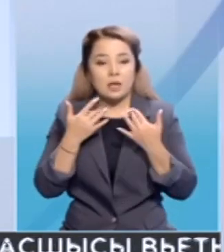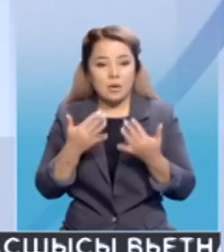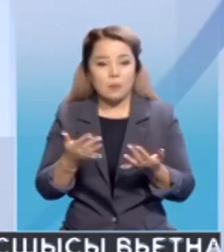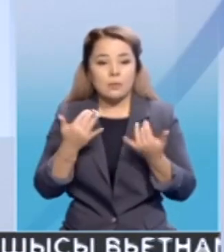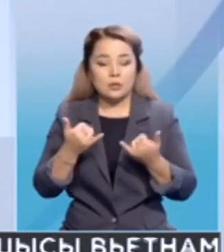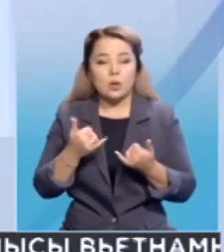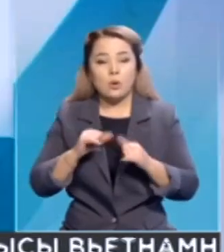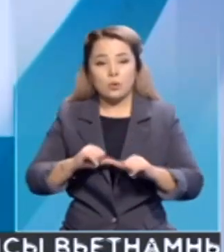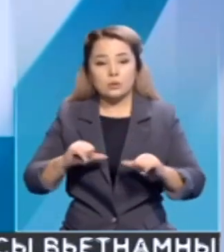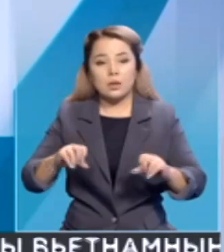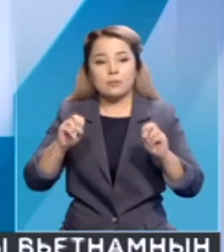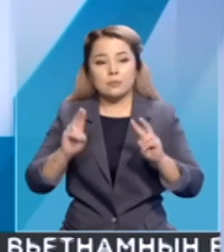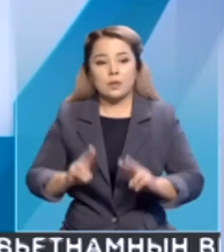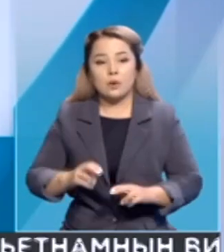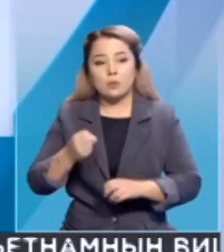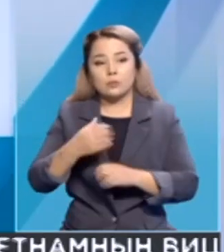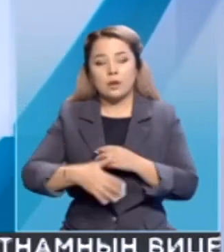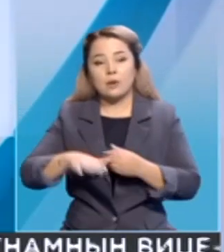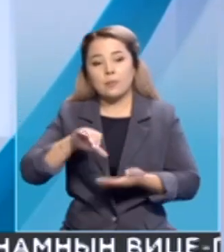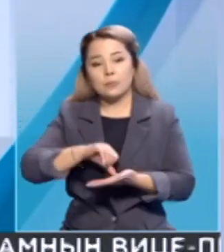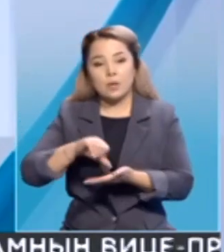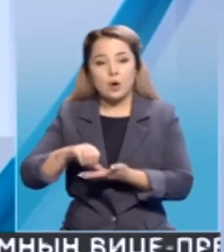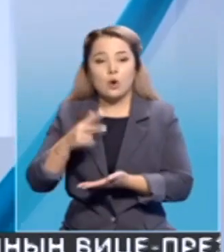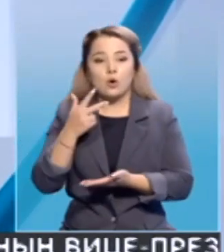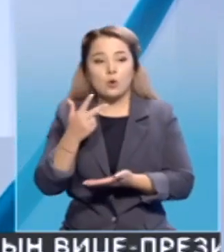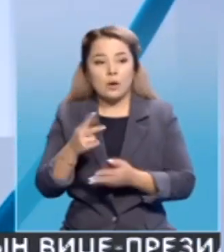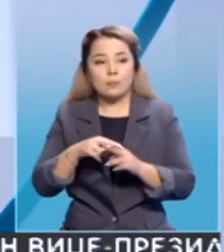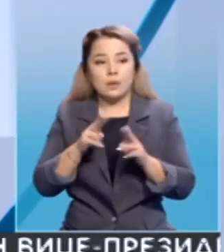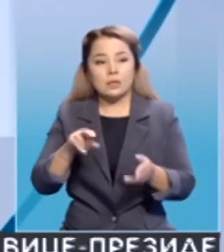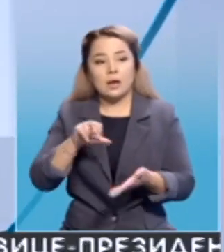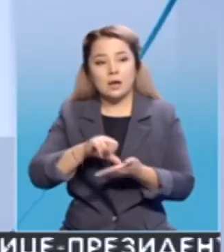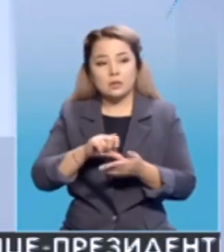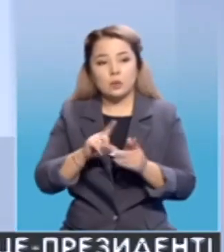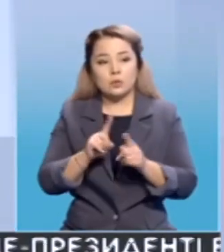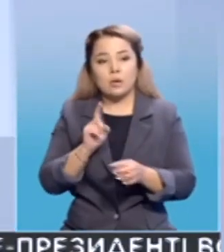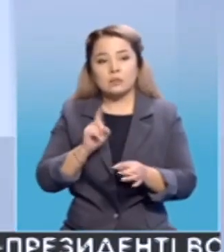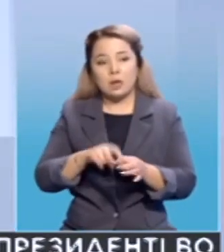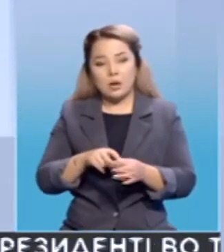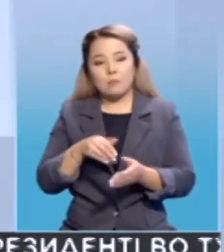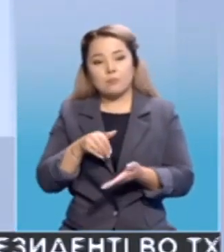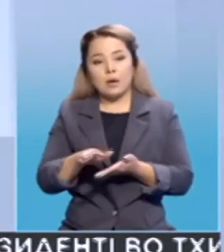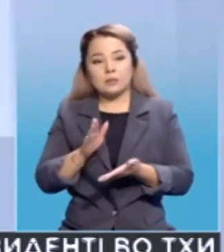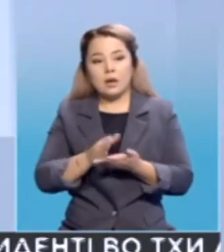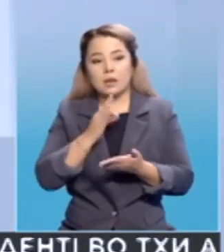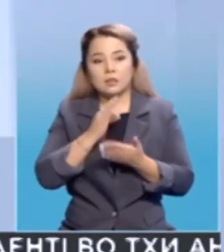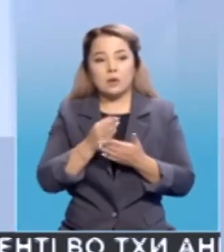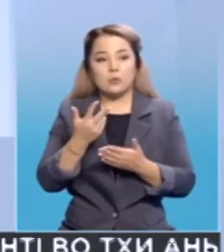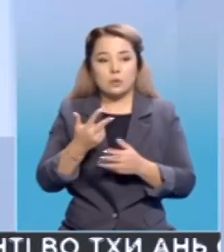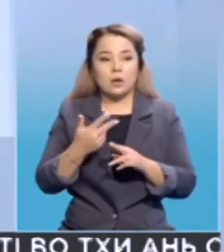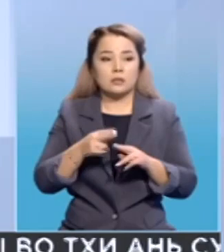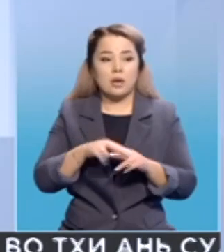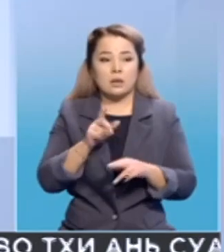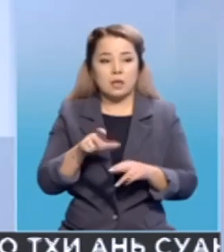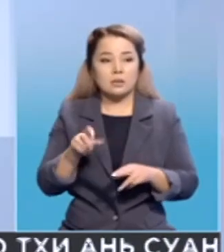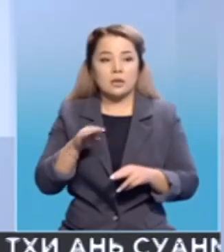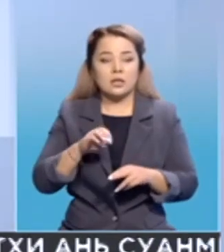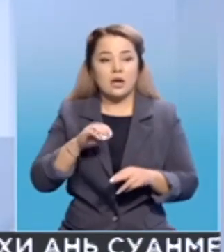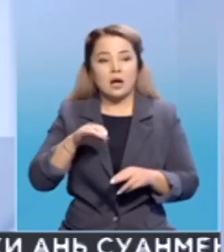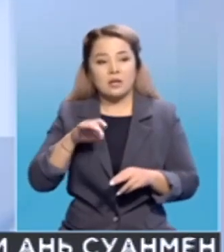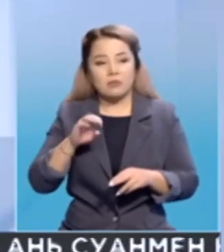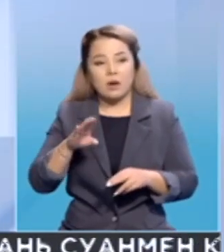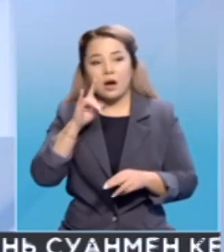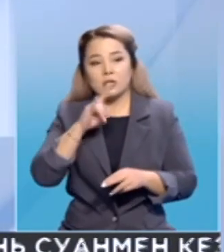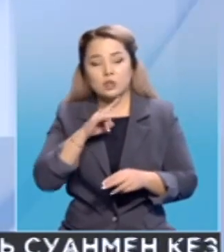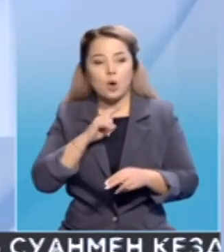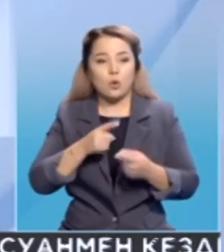орталық сайлау комиссиясы 3 бірдей үміткерді президенттікке кандидат ретінде тіркеуден бас тартты. Ол Талғат Ерғалиев,